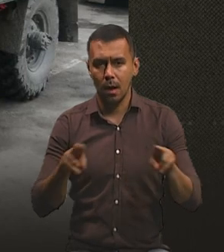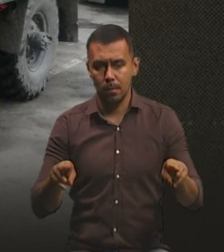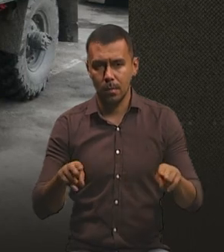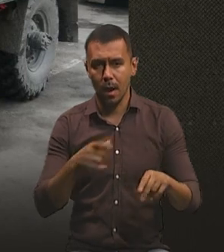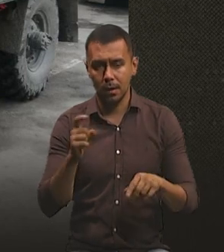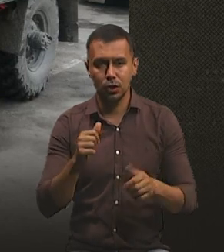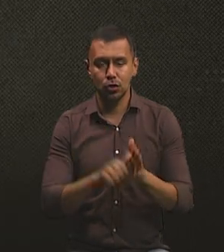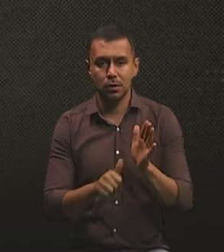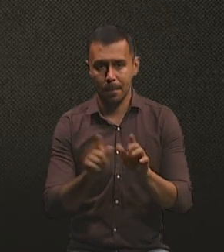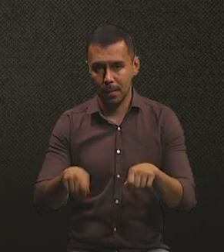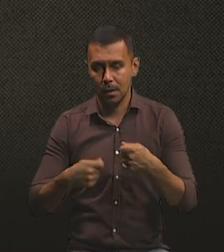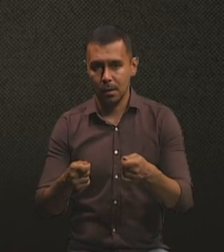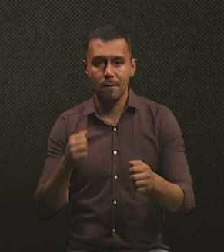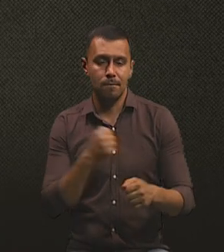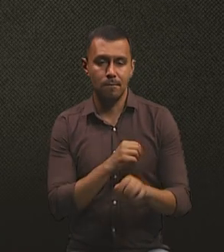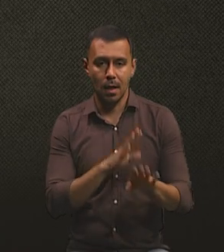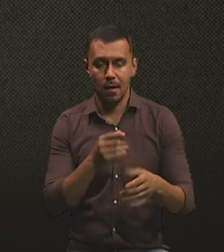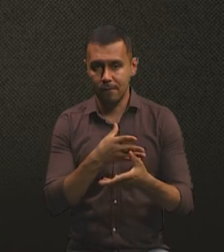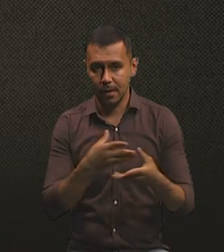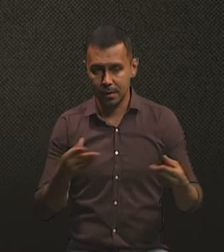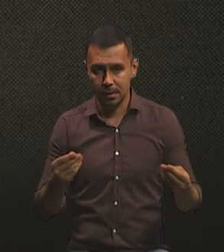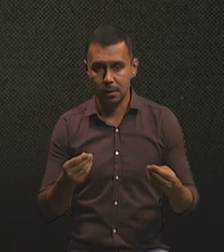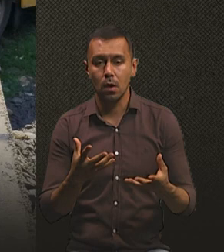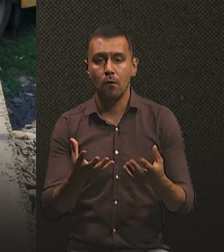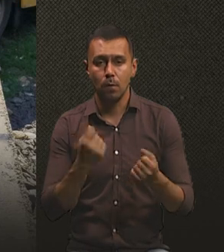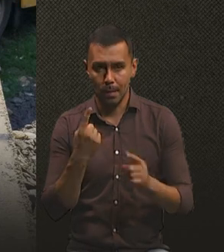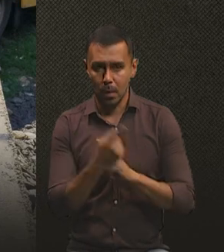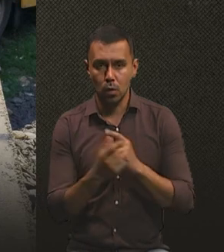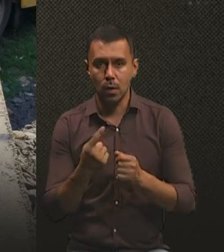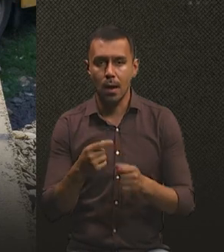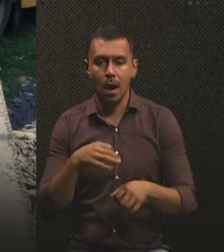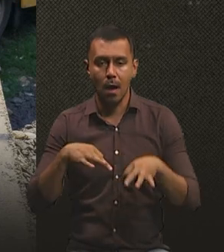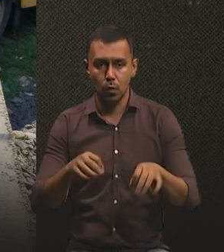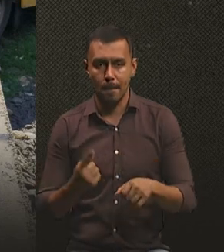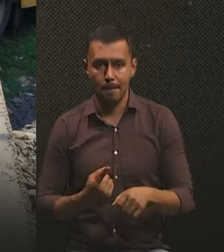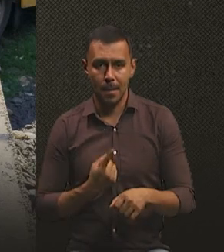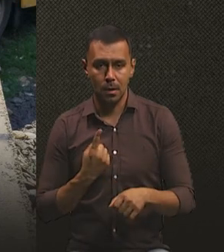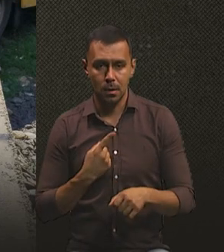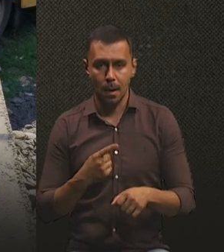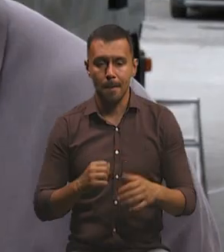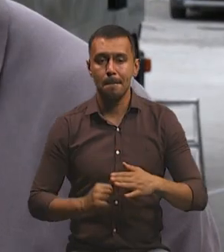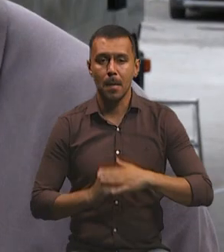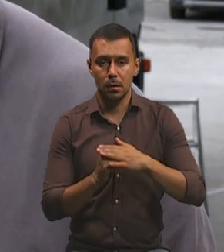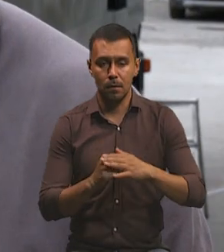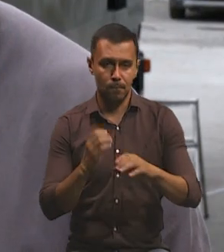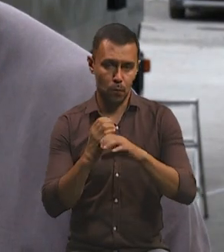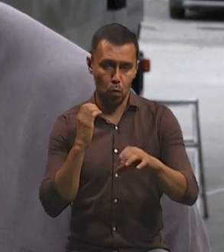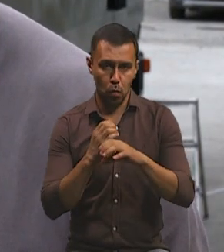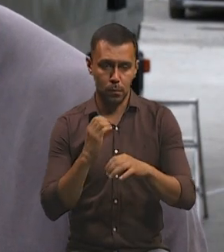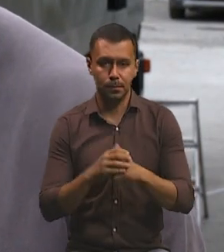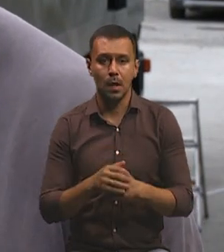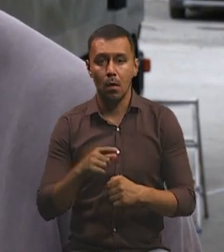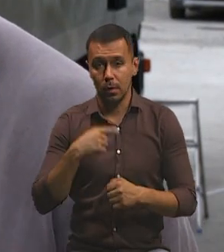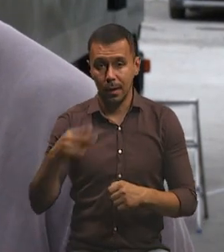ГАЗ-66 передали до війська навесні. Беруться, каже, за переобладнання ще однієї автомайстерні на базі фургону. За майже півтори року діяльності фонду,